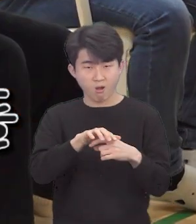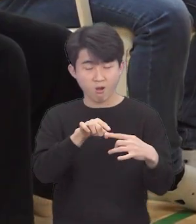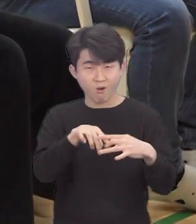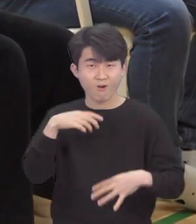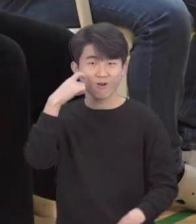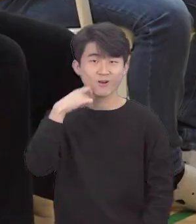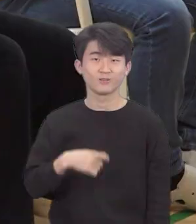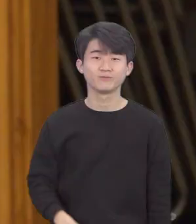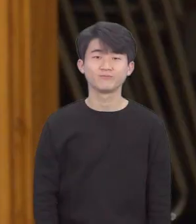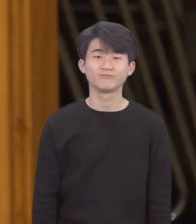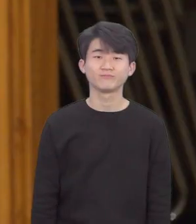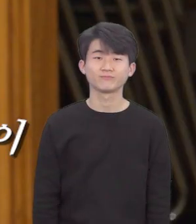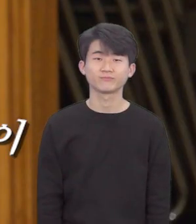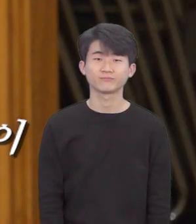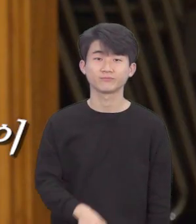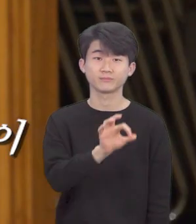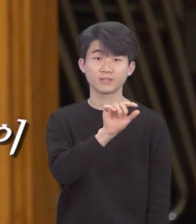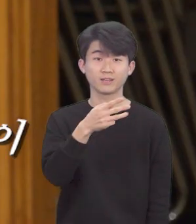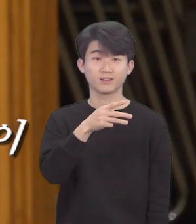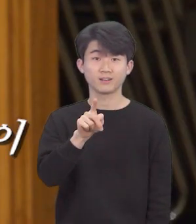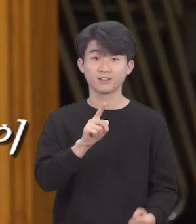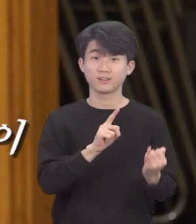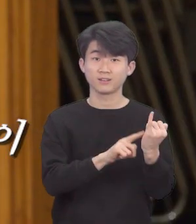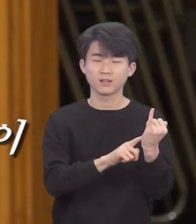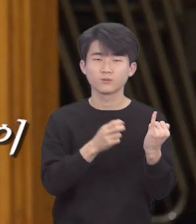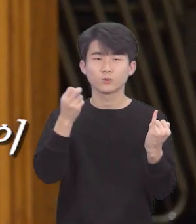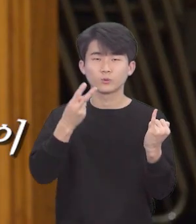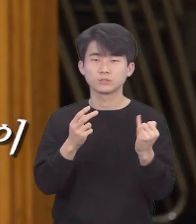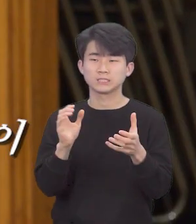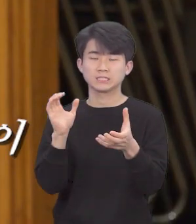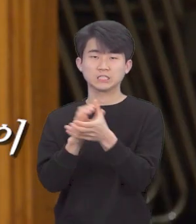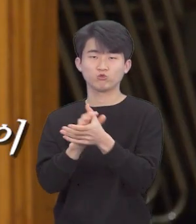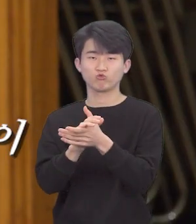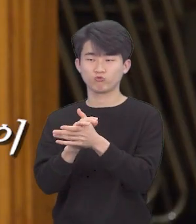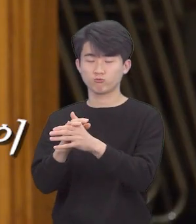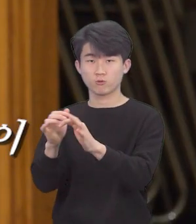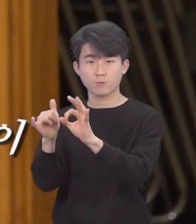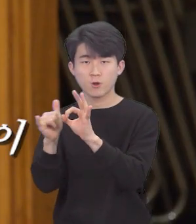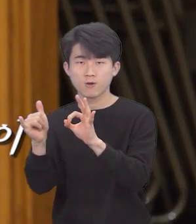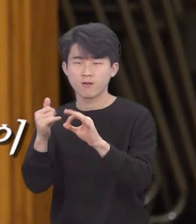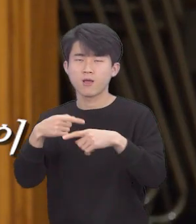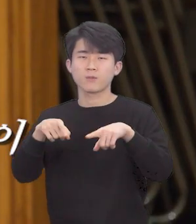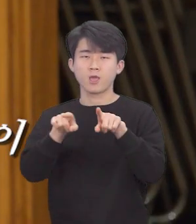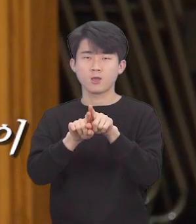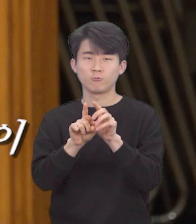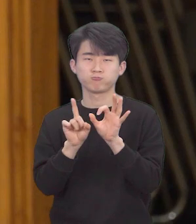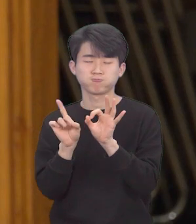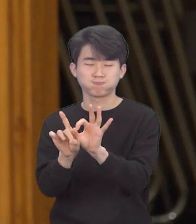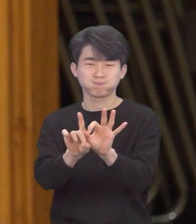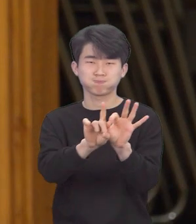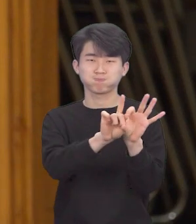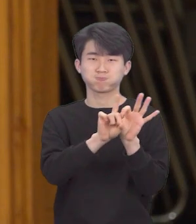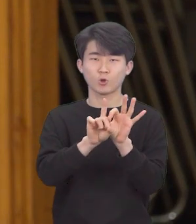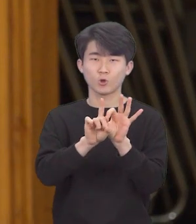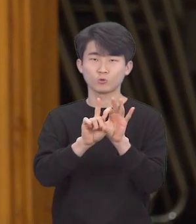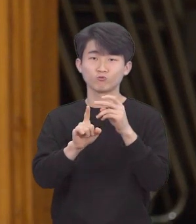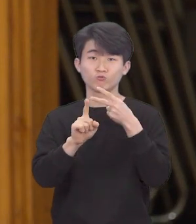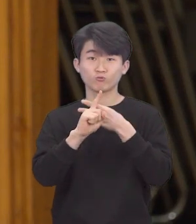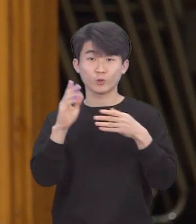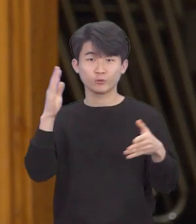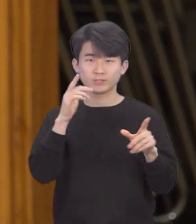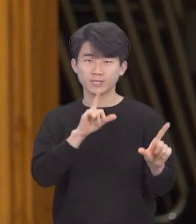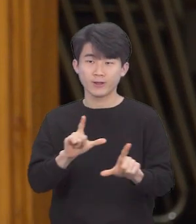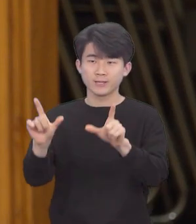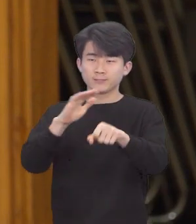느껴집니다. 우리 아라가 중학교에 가서 우리 팔봉초등학교 친구들 10명과 같이